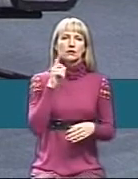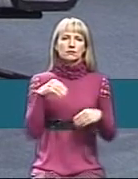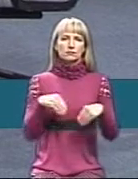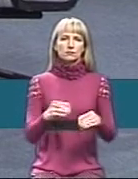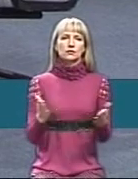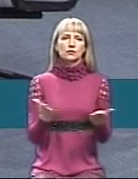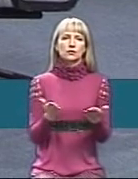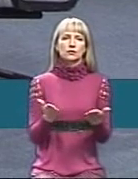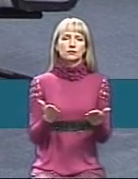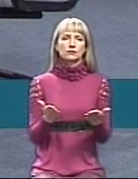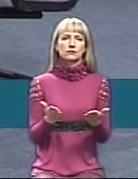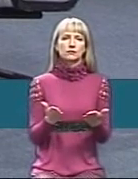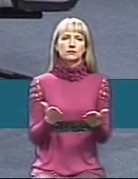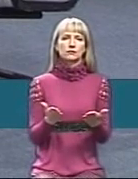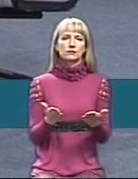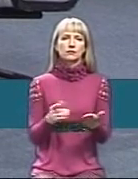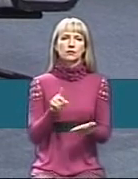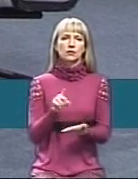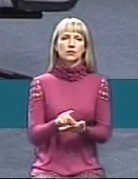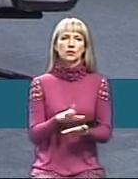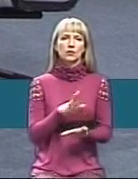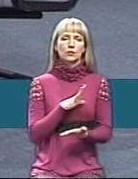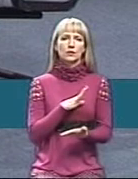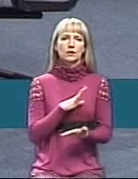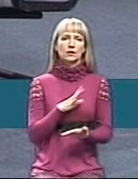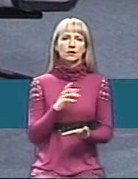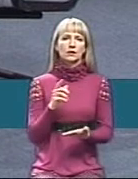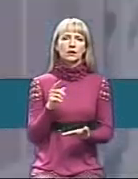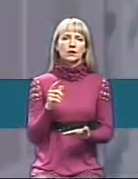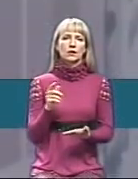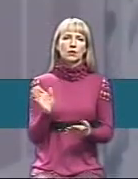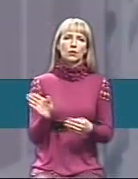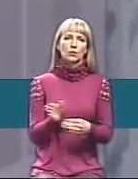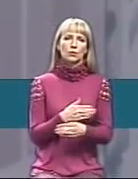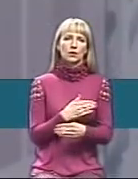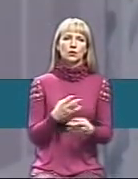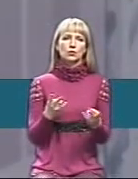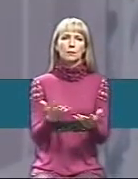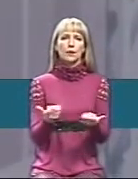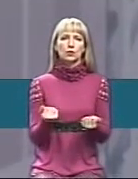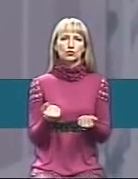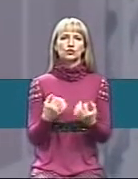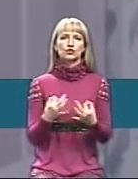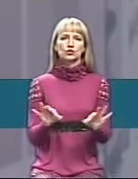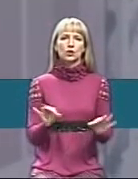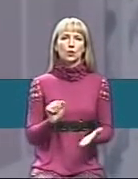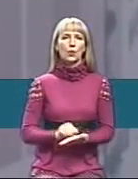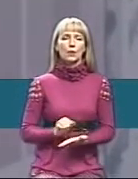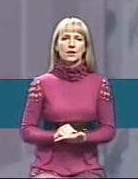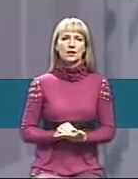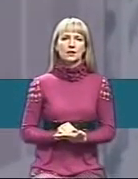яке намеревается субъект хозяйствования снести, необходимо получить соответствующие разрешающие